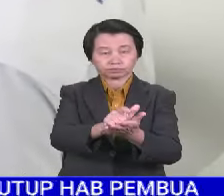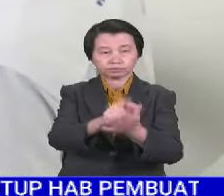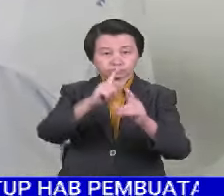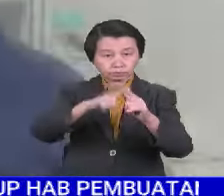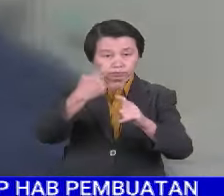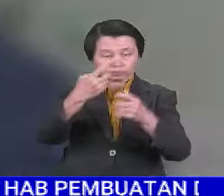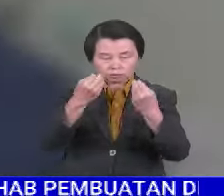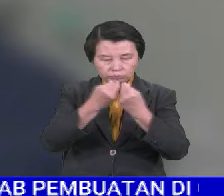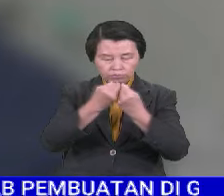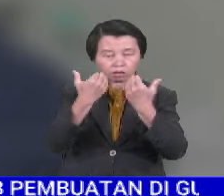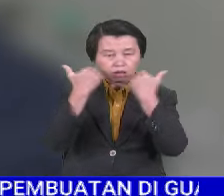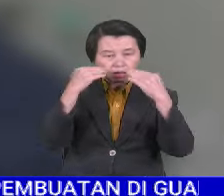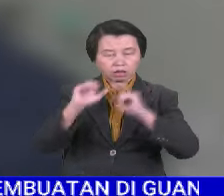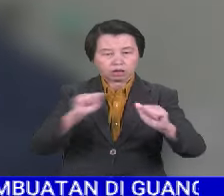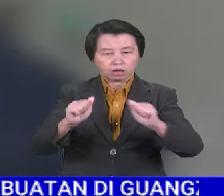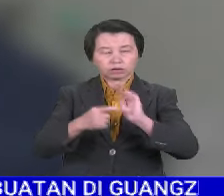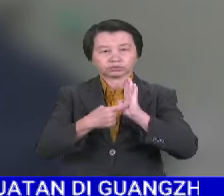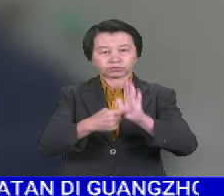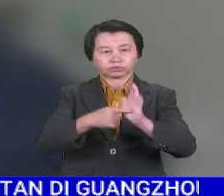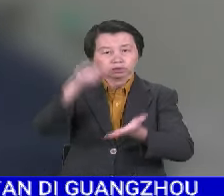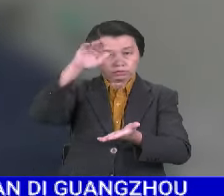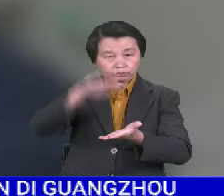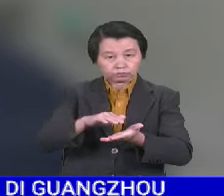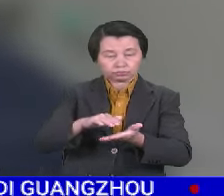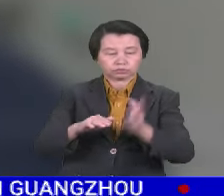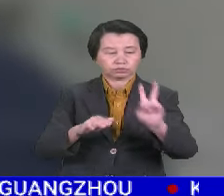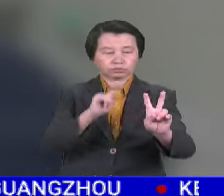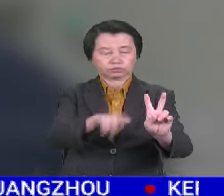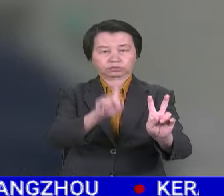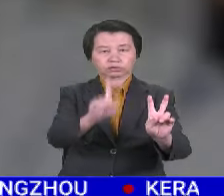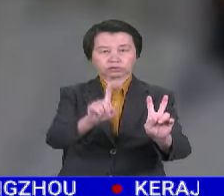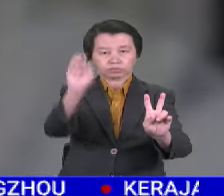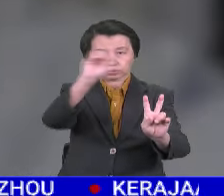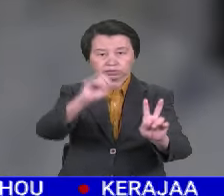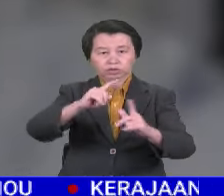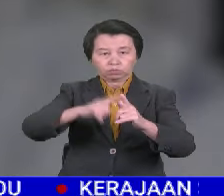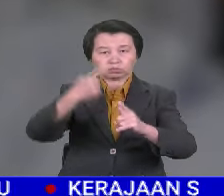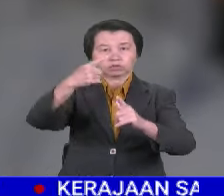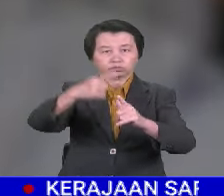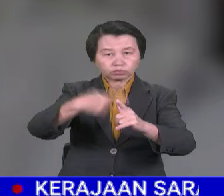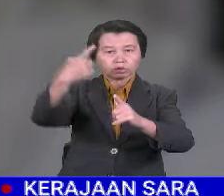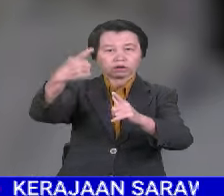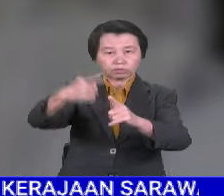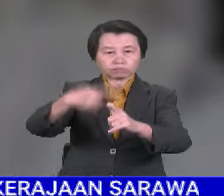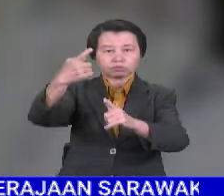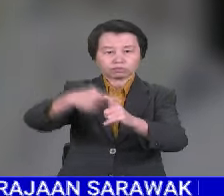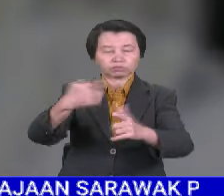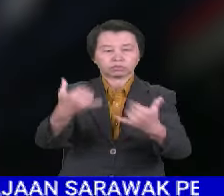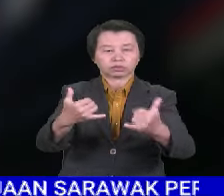Perkeso, bilangan penganggur aktif mencatatkan penurunan 2.1% bulan ke bulan kepada